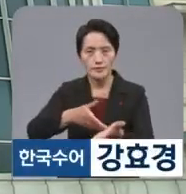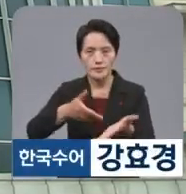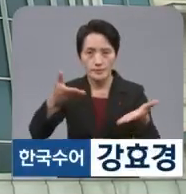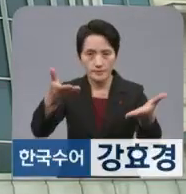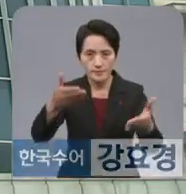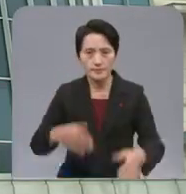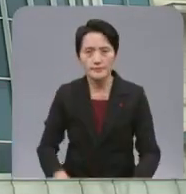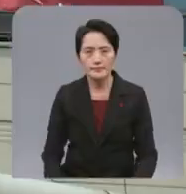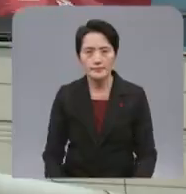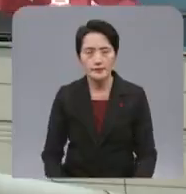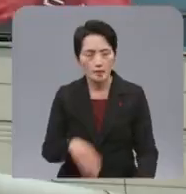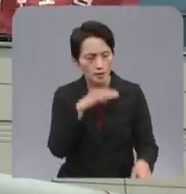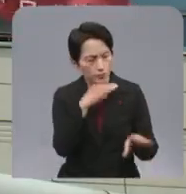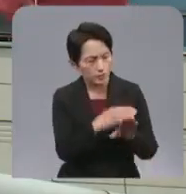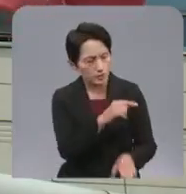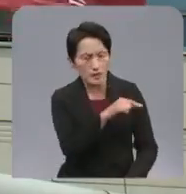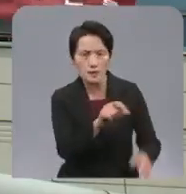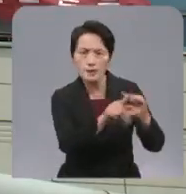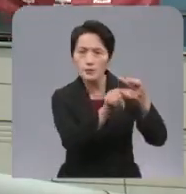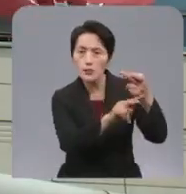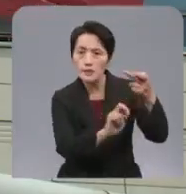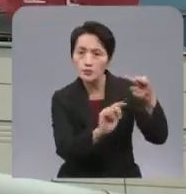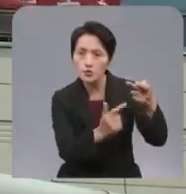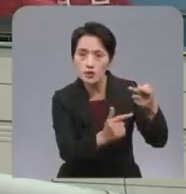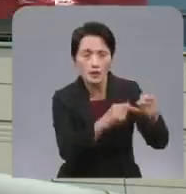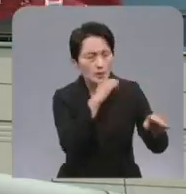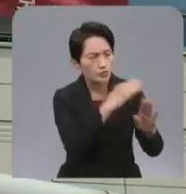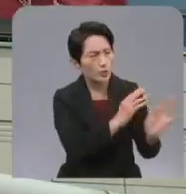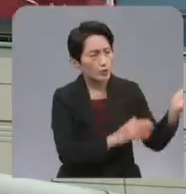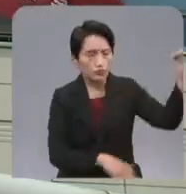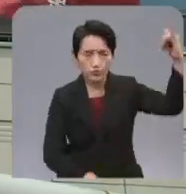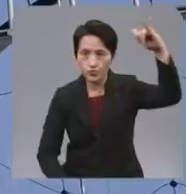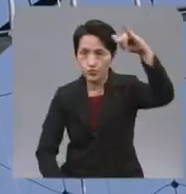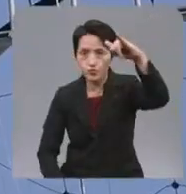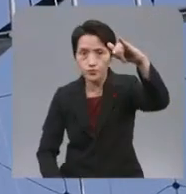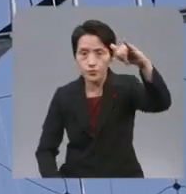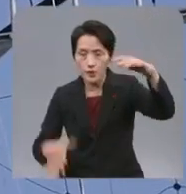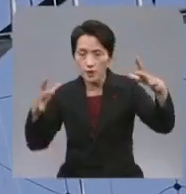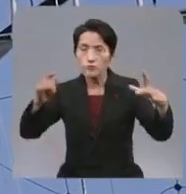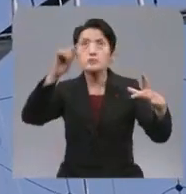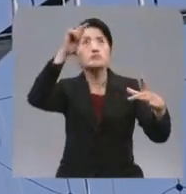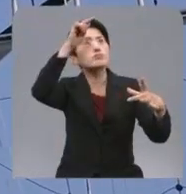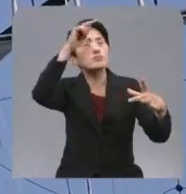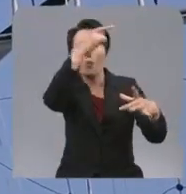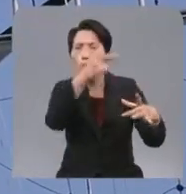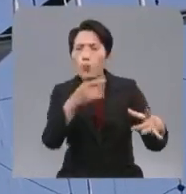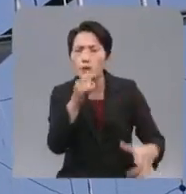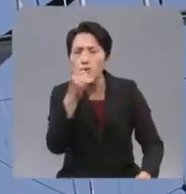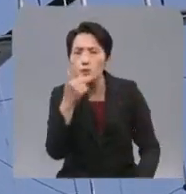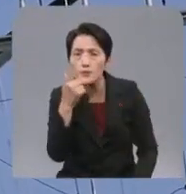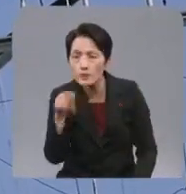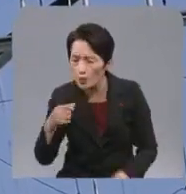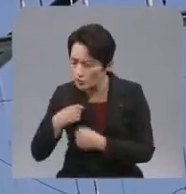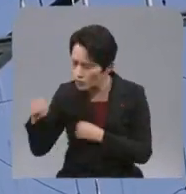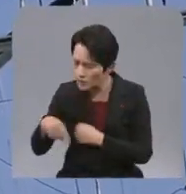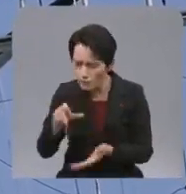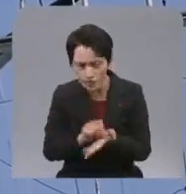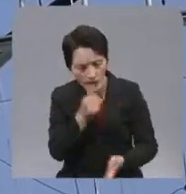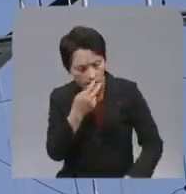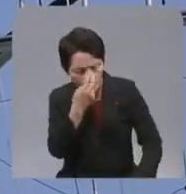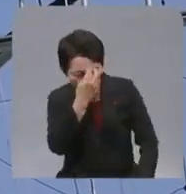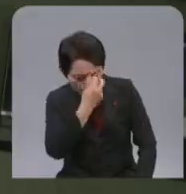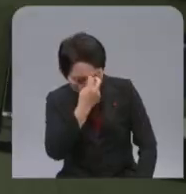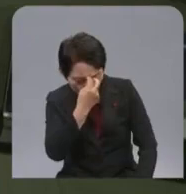先月26日に韓国の領空に侵入した北韓の無人機のうち1機は4山にある大統領室から